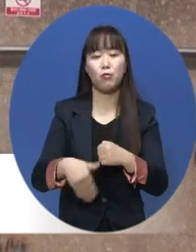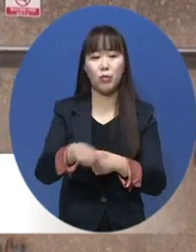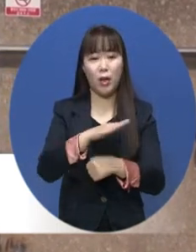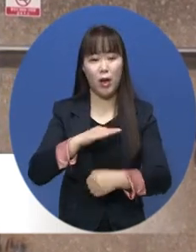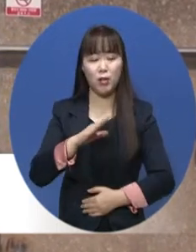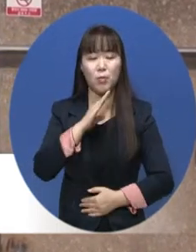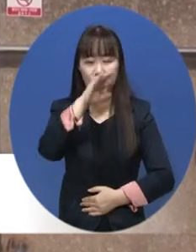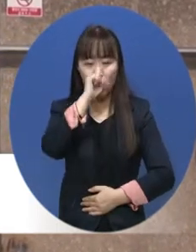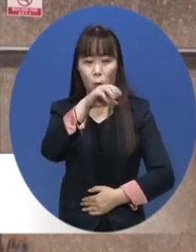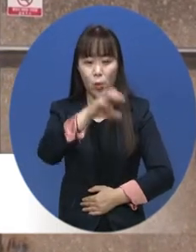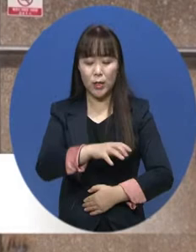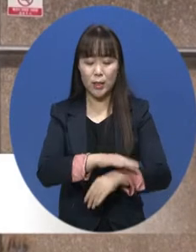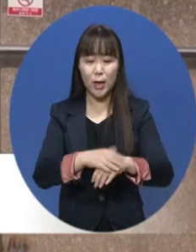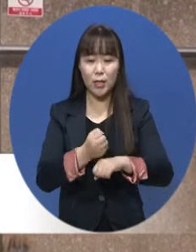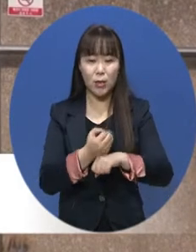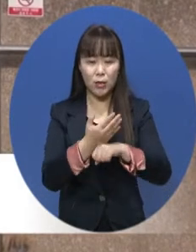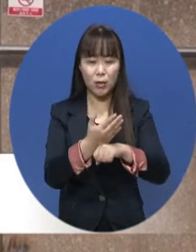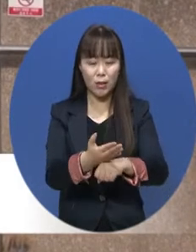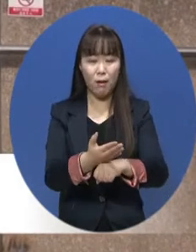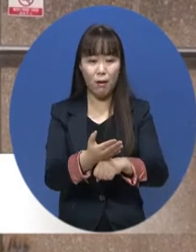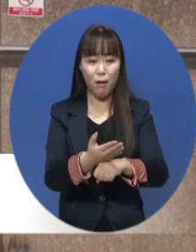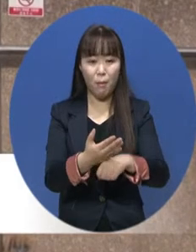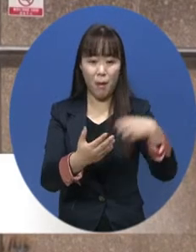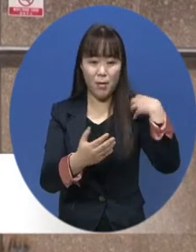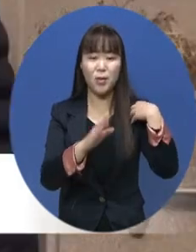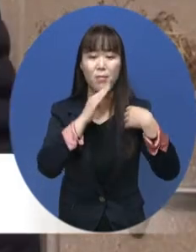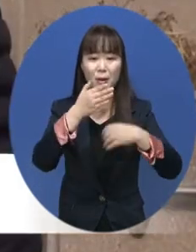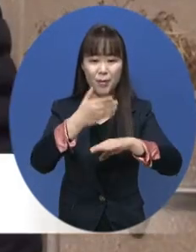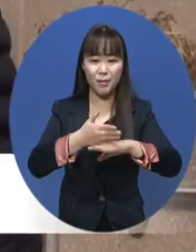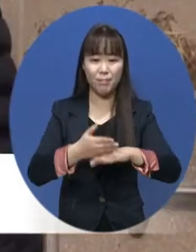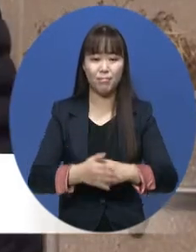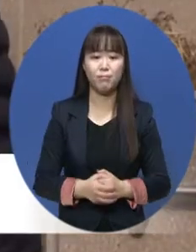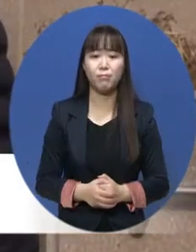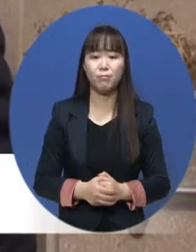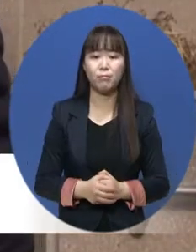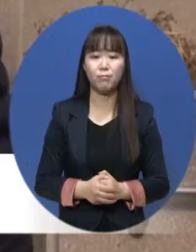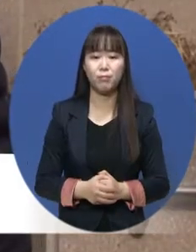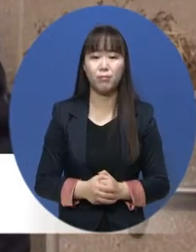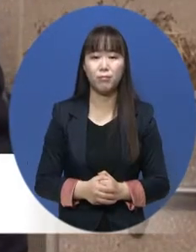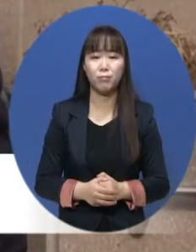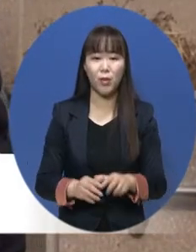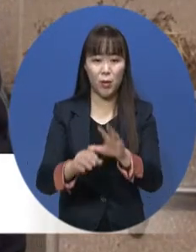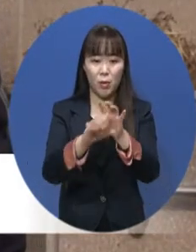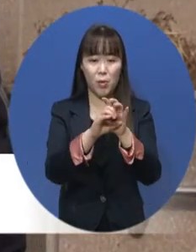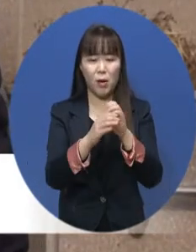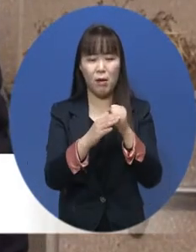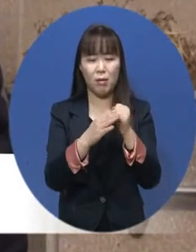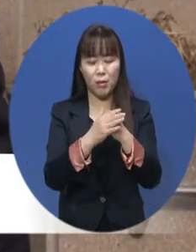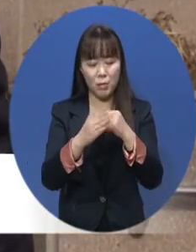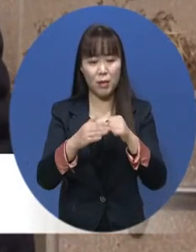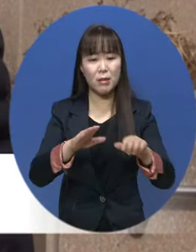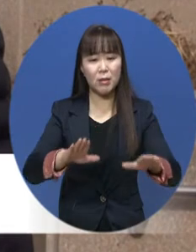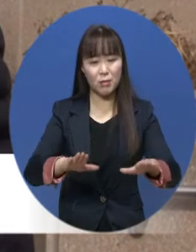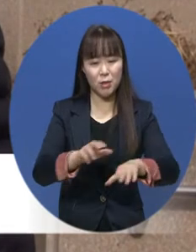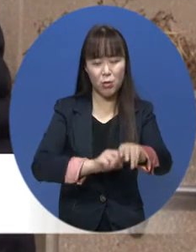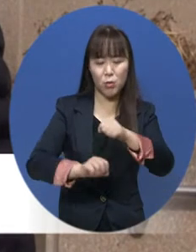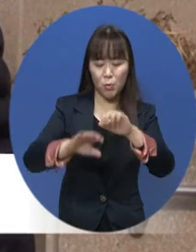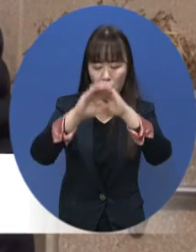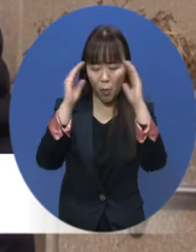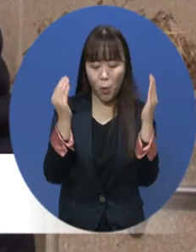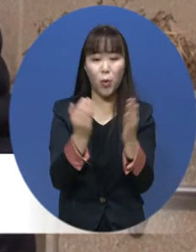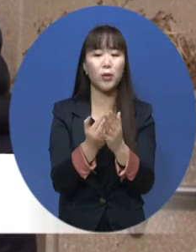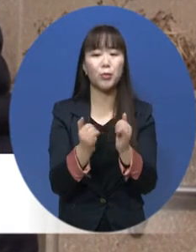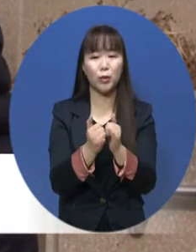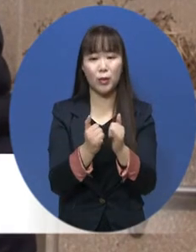데 잘 전달해드리게 돼서 너무 감사드립니다. 네, 코로나19 때문에 지금은 적극적으로